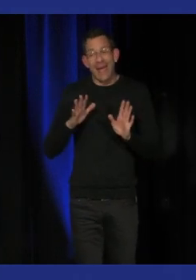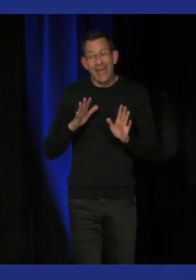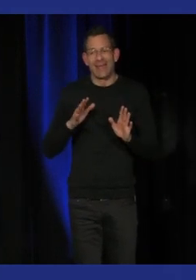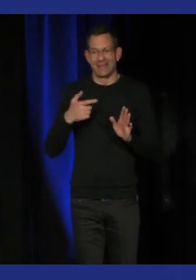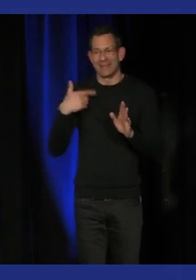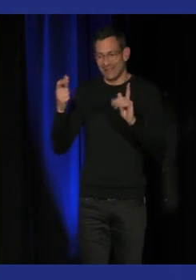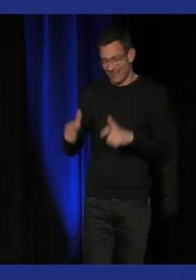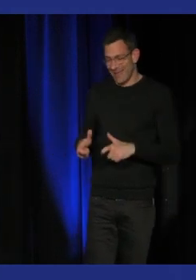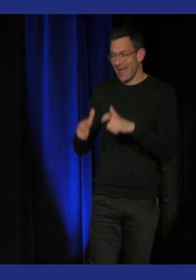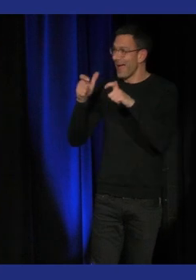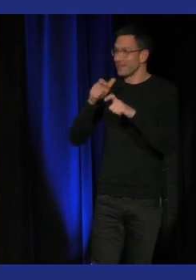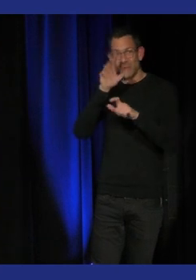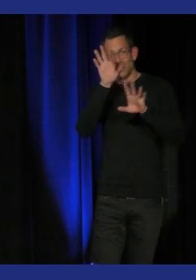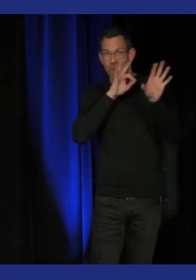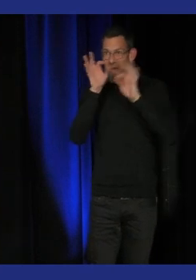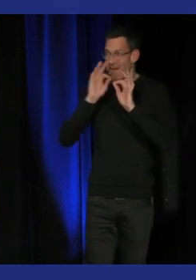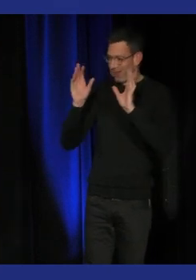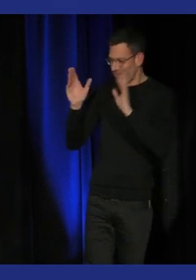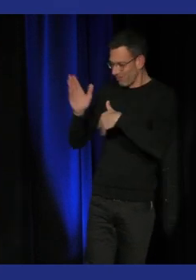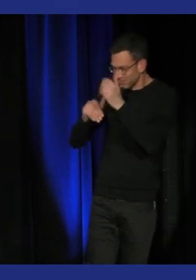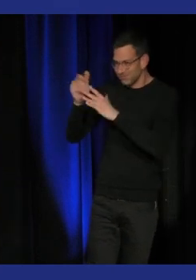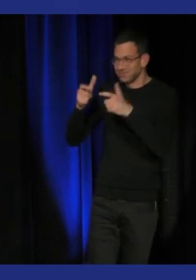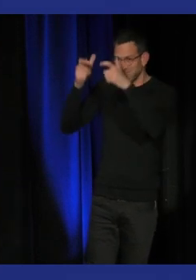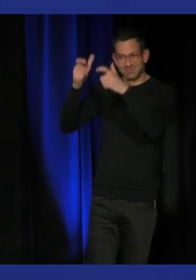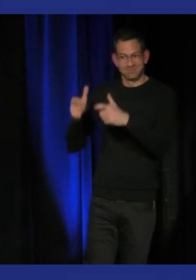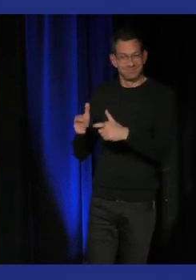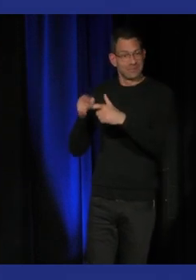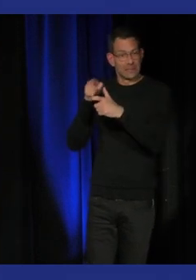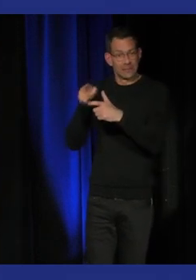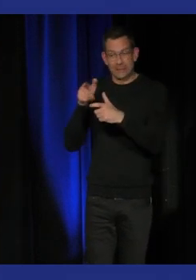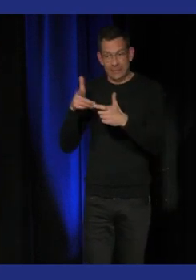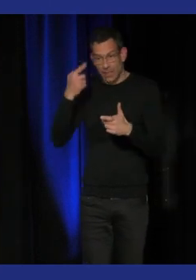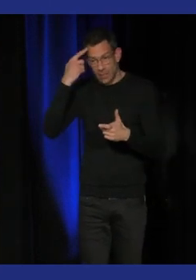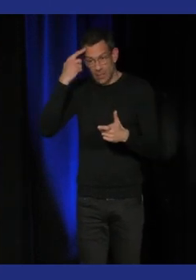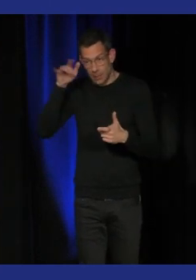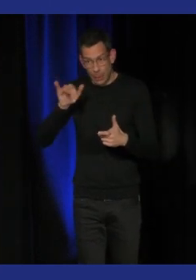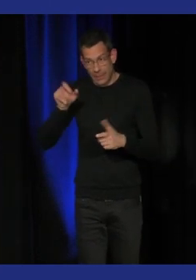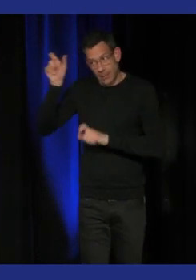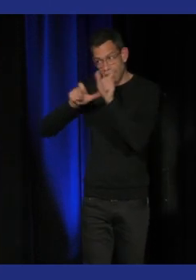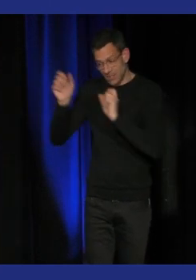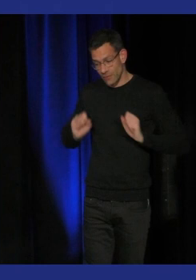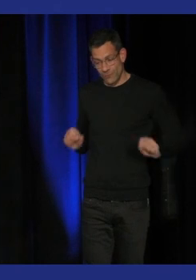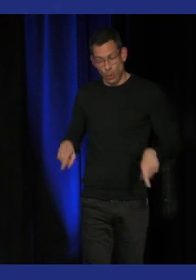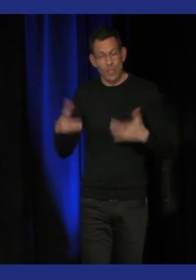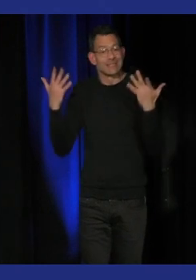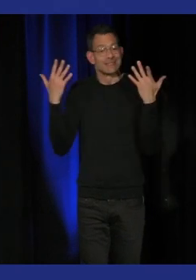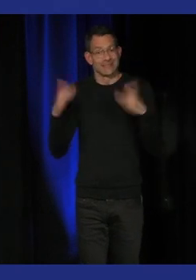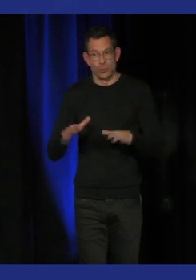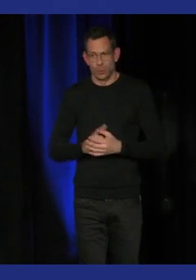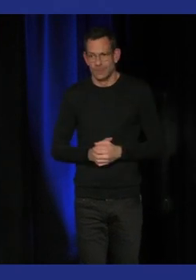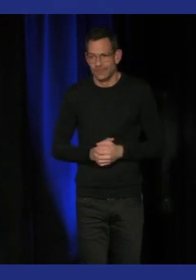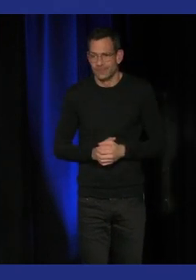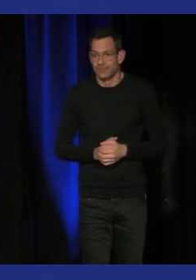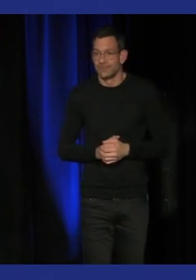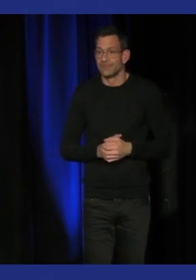choisis et imaginés à ce moment-là étaient des ascenseurs uniquement pour les personnes en fauteuil roulant. Donc, on n'a pas pris